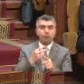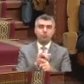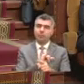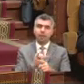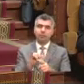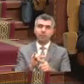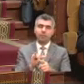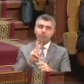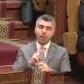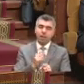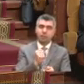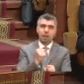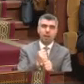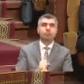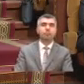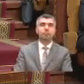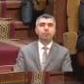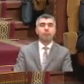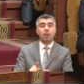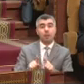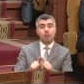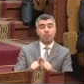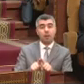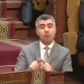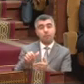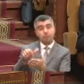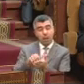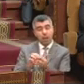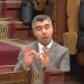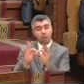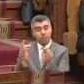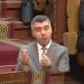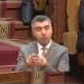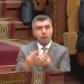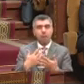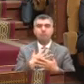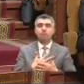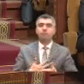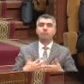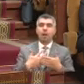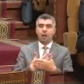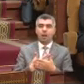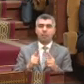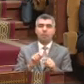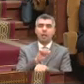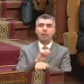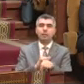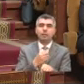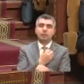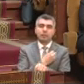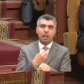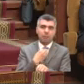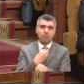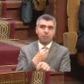سيد الوزير، الفلاحين وأسرهم مسرورين بهذا الورش متعلق بالحماية الاجتماعية، وذلك بفضل